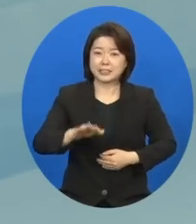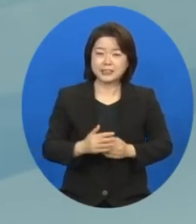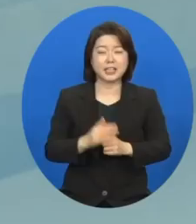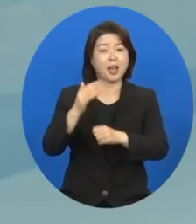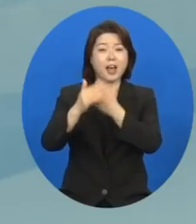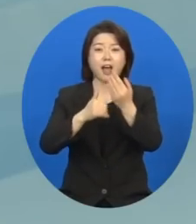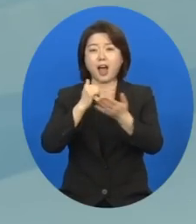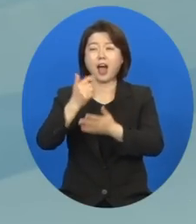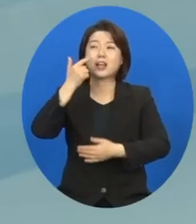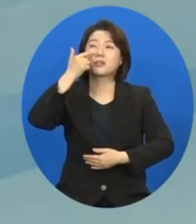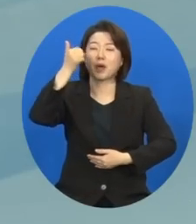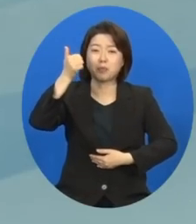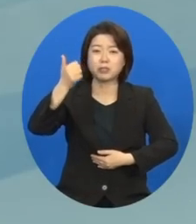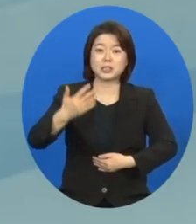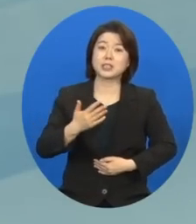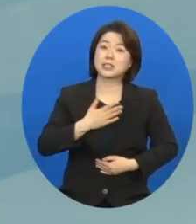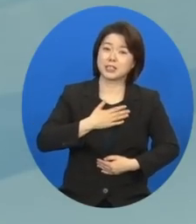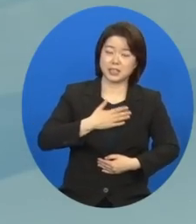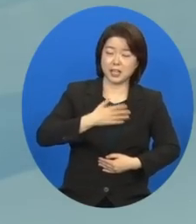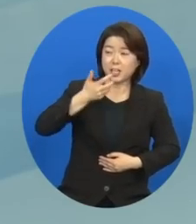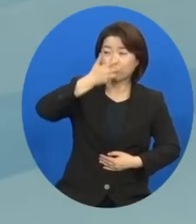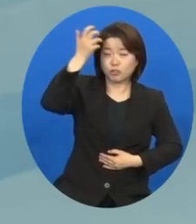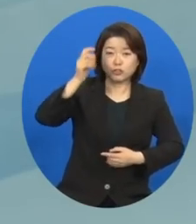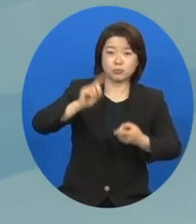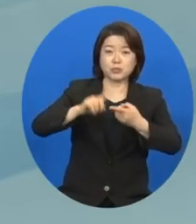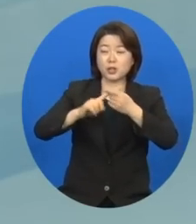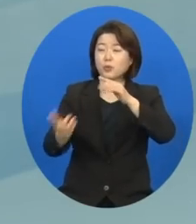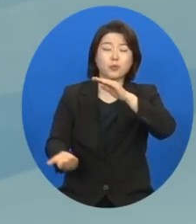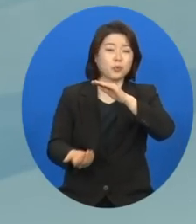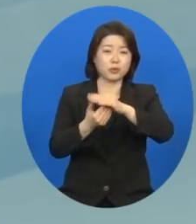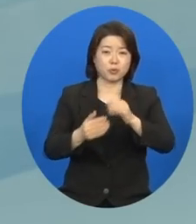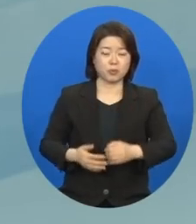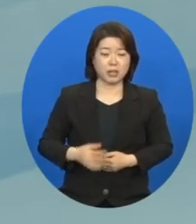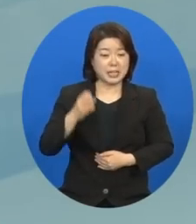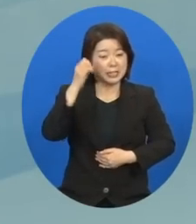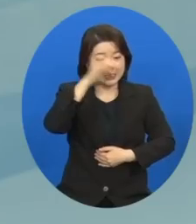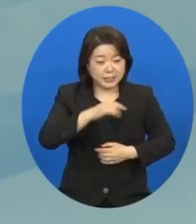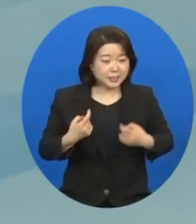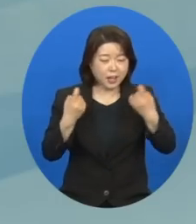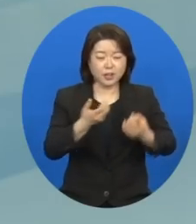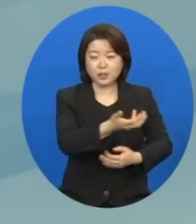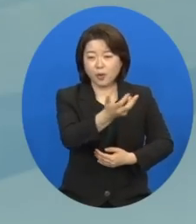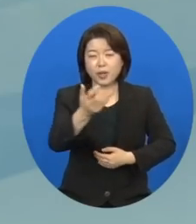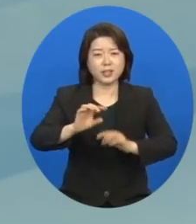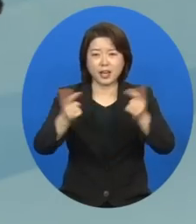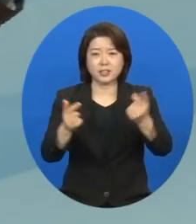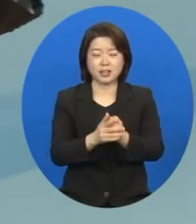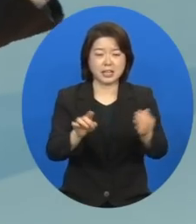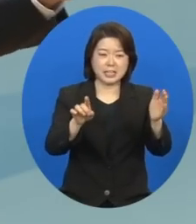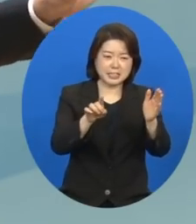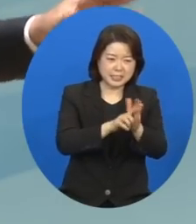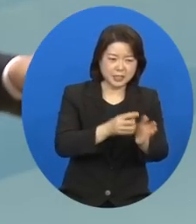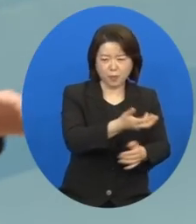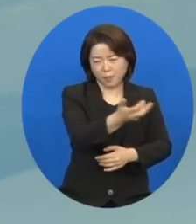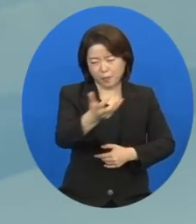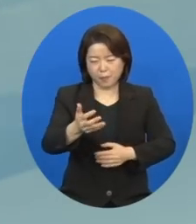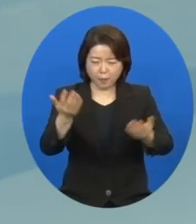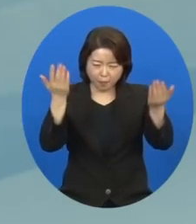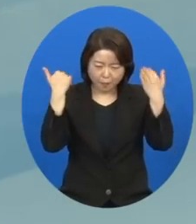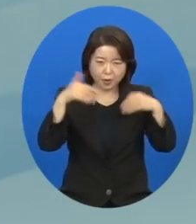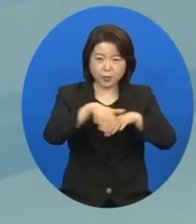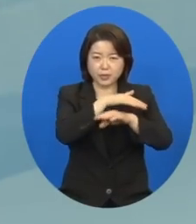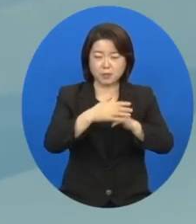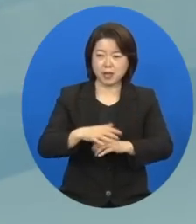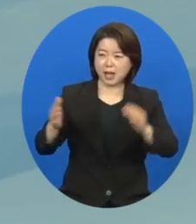하나님 아버지가 정말 그 꿈대로 이루어주셨구나. 단지 여행이 아니라 신학교, 전 세계 신학교를 다니면서